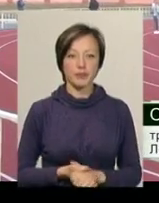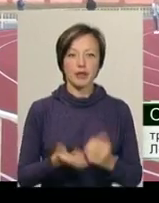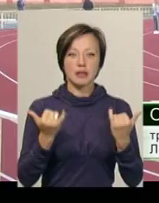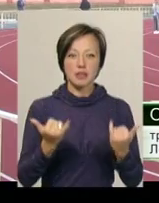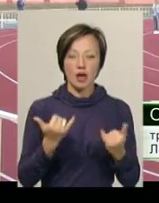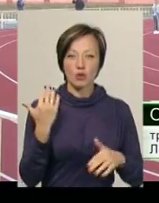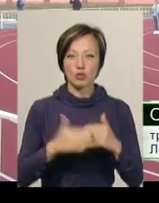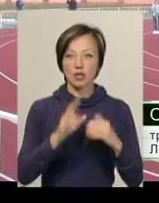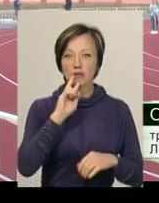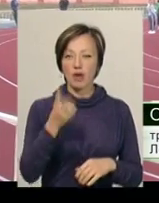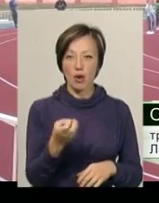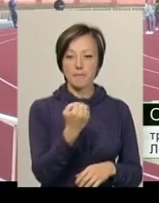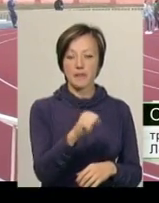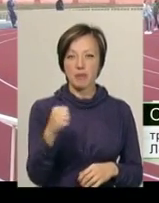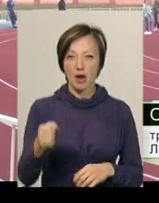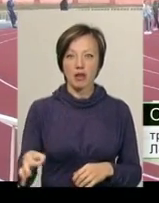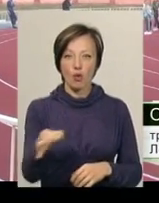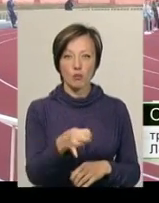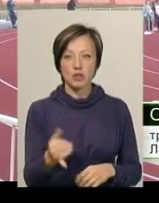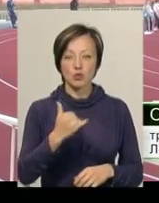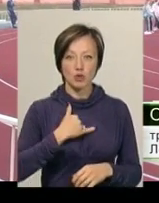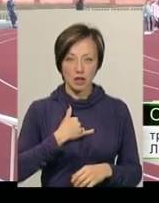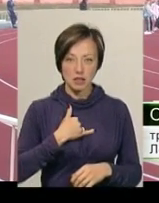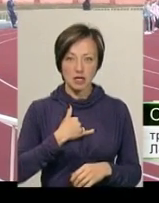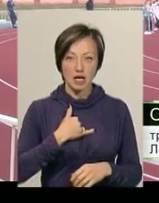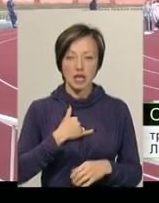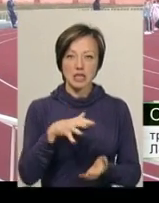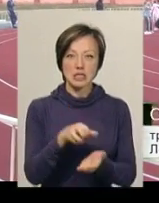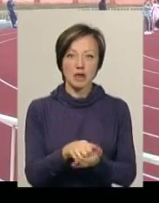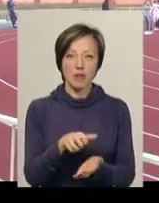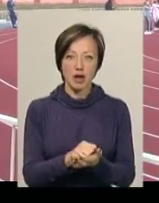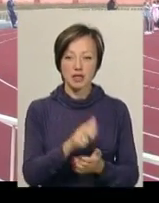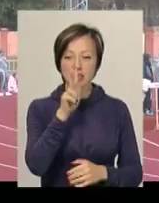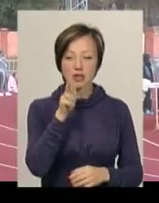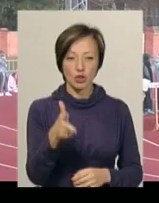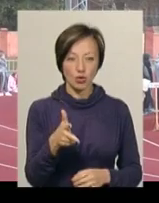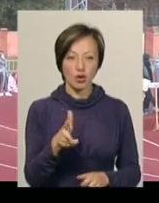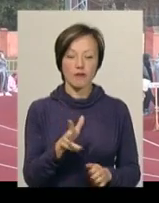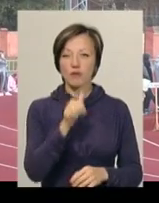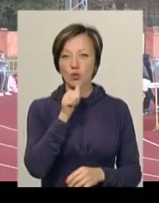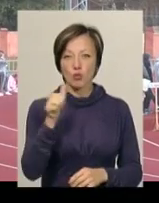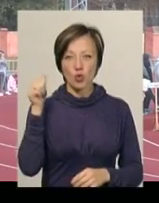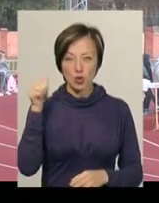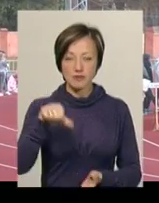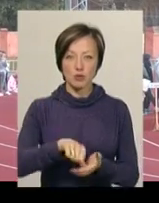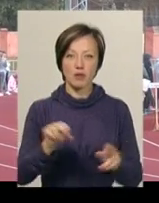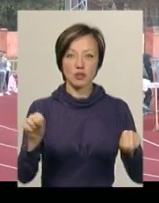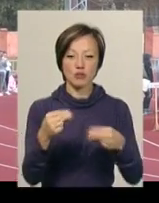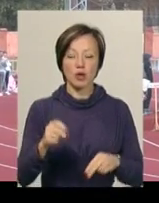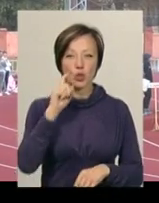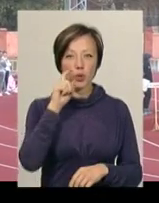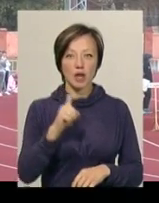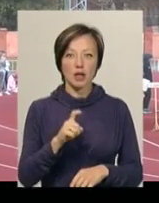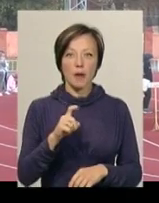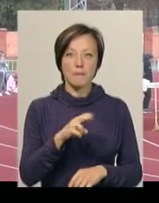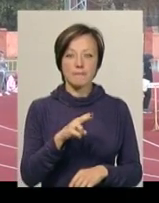роки він практично перемагає тут на області в нас. Займається він 3 роки. В тому році він виступав на чемпіонаті України